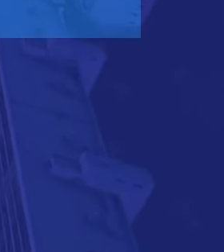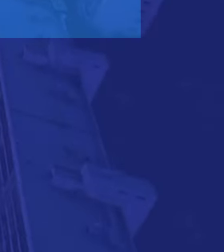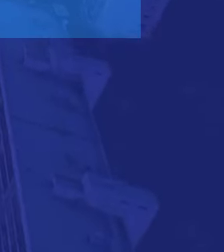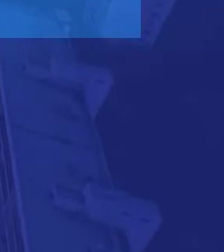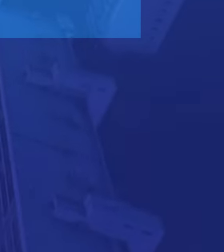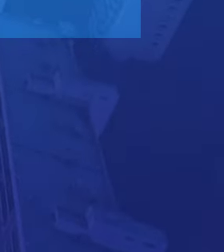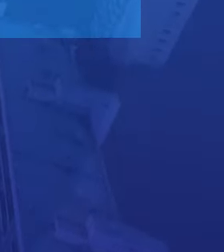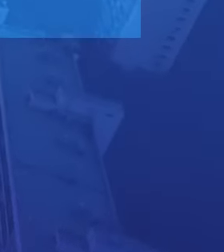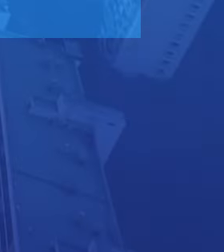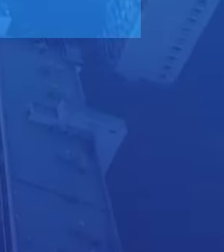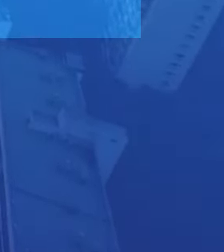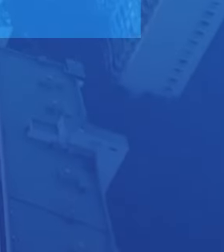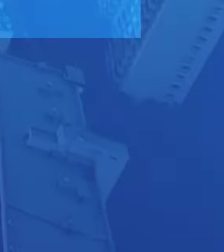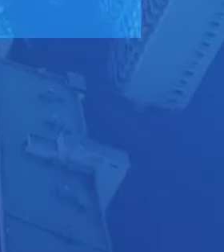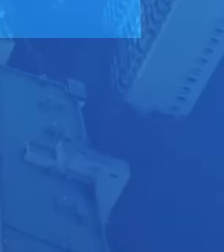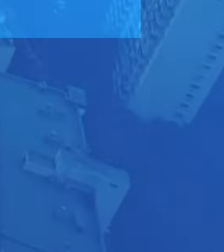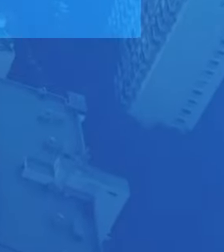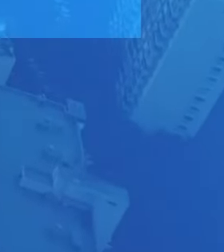예정입니다